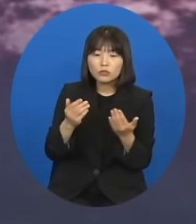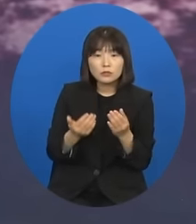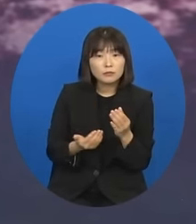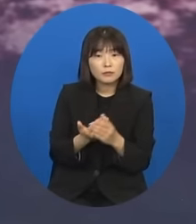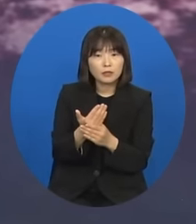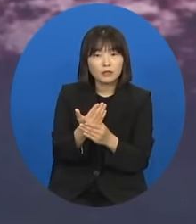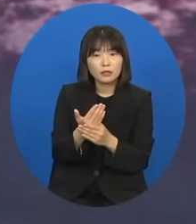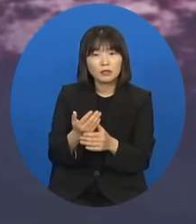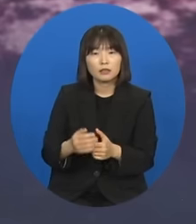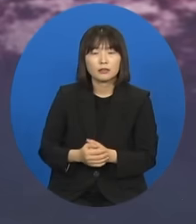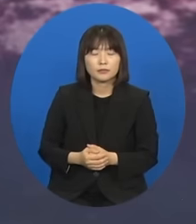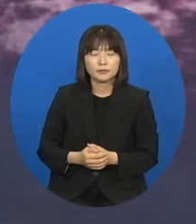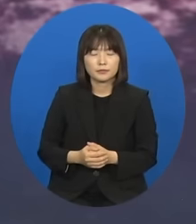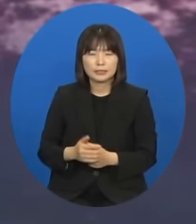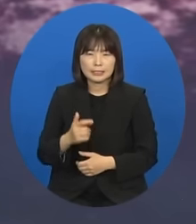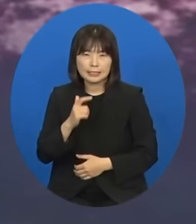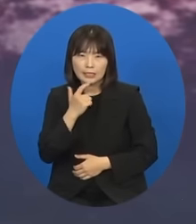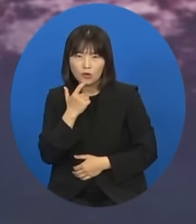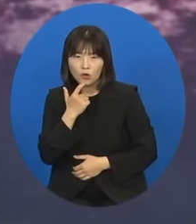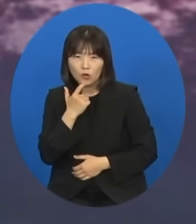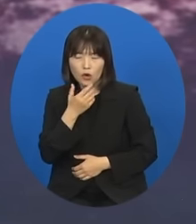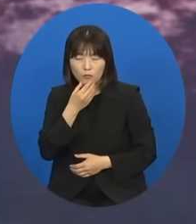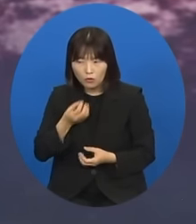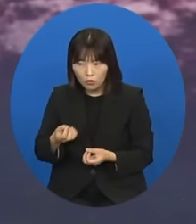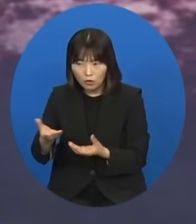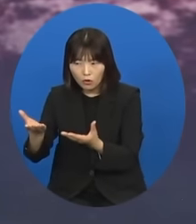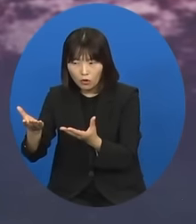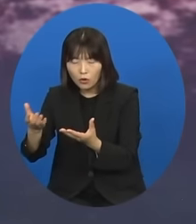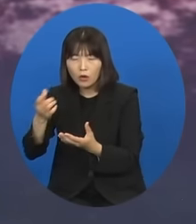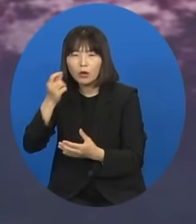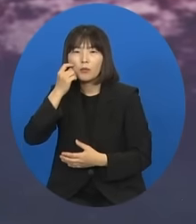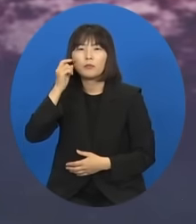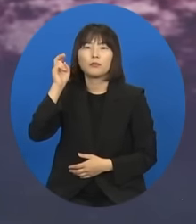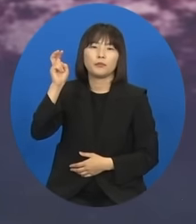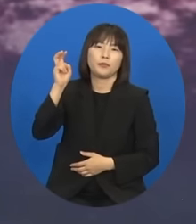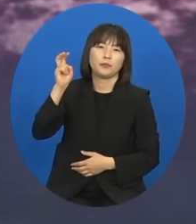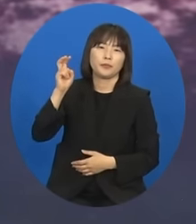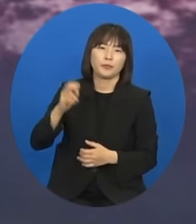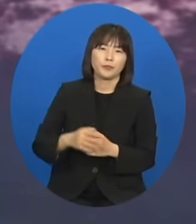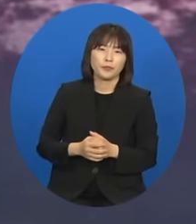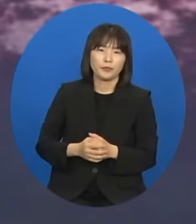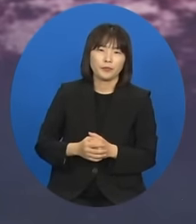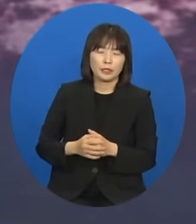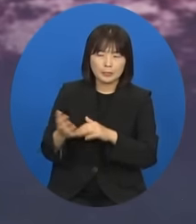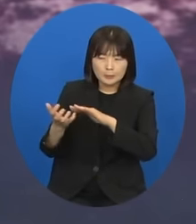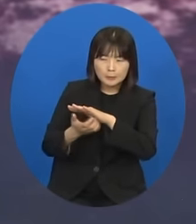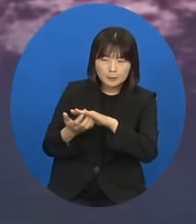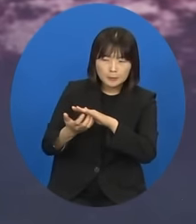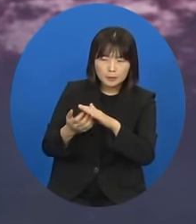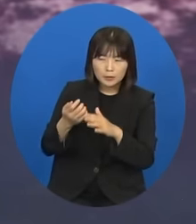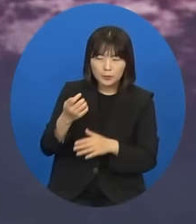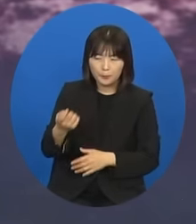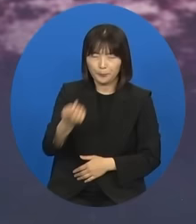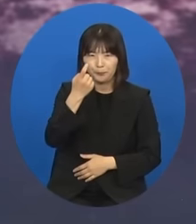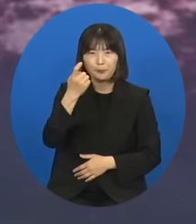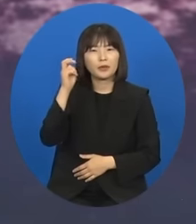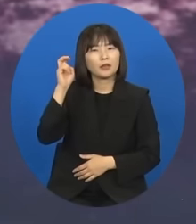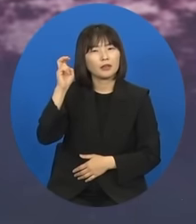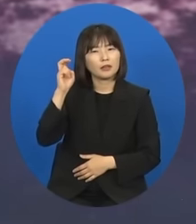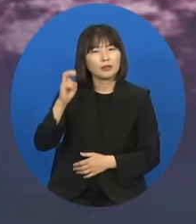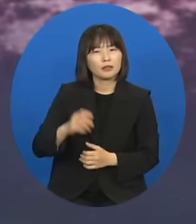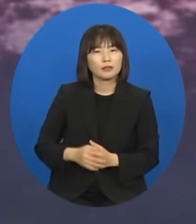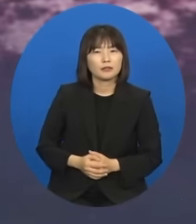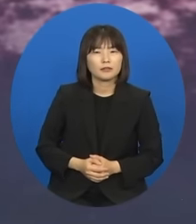벌어졌을까요 야곱에게 복이 베어지지 않았을 겁니다 속임수가 발각이 되었겠죠 얼마나지 그렇게 될 수도